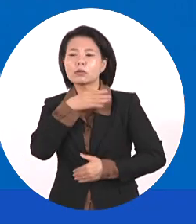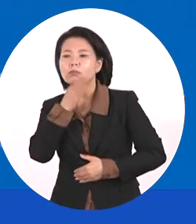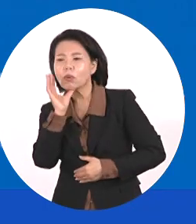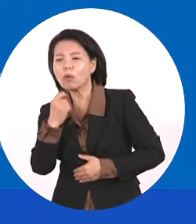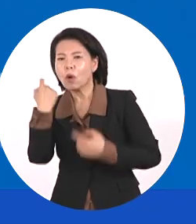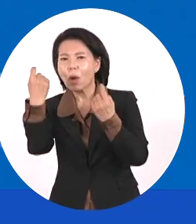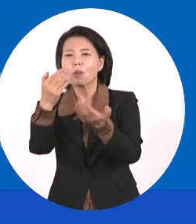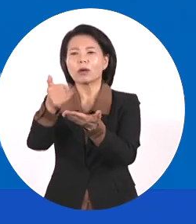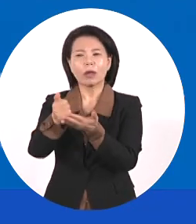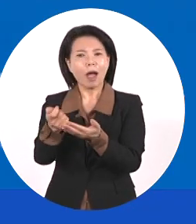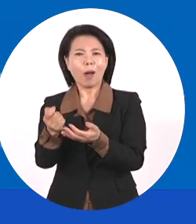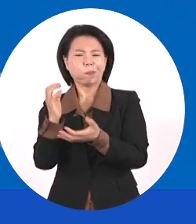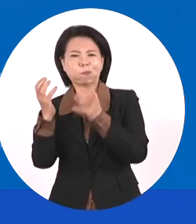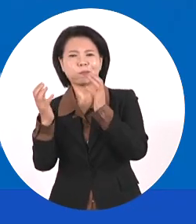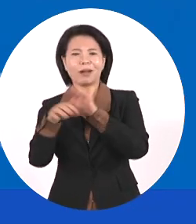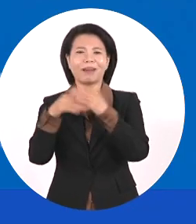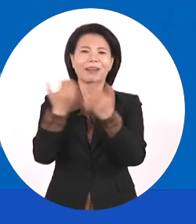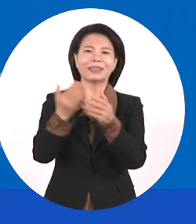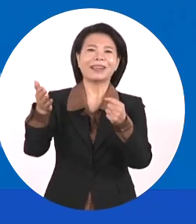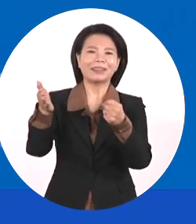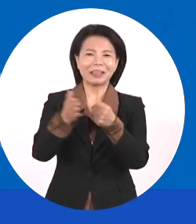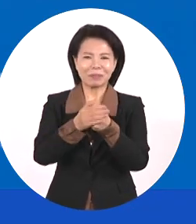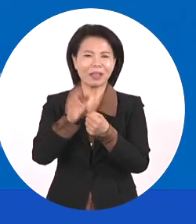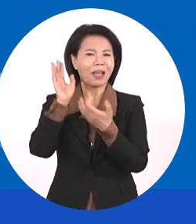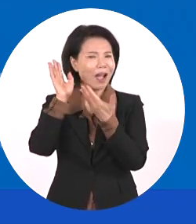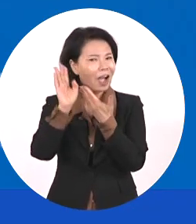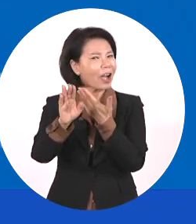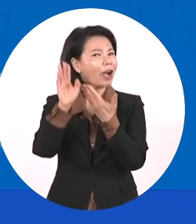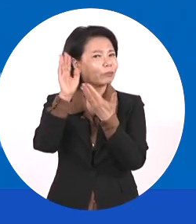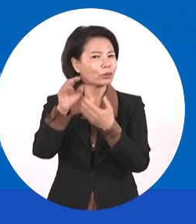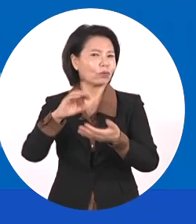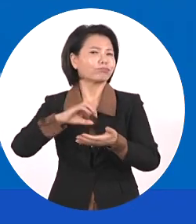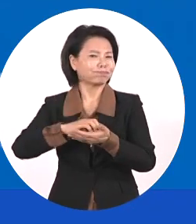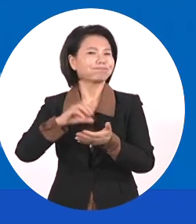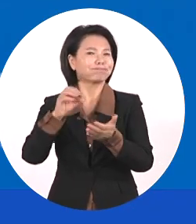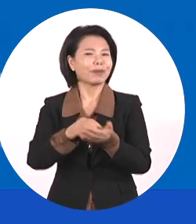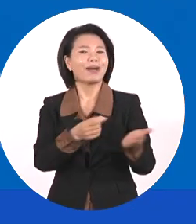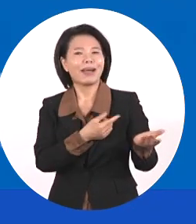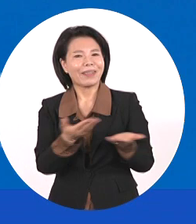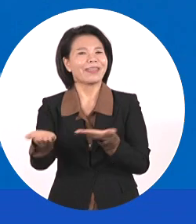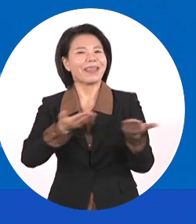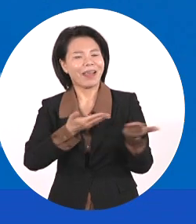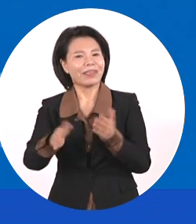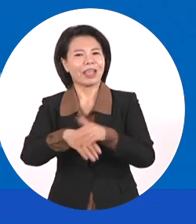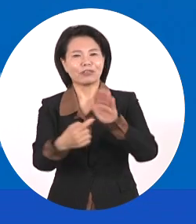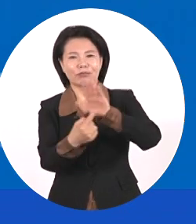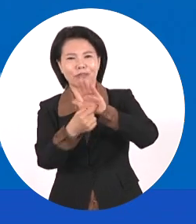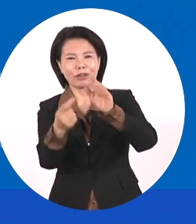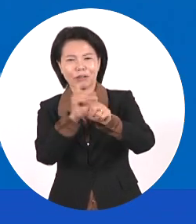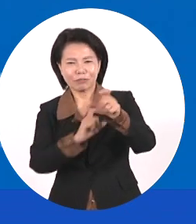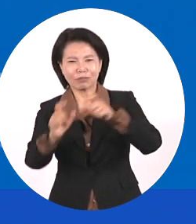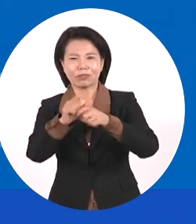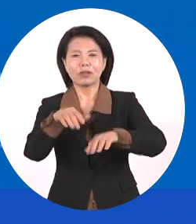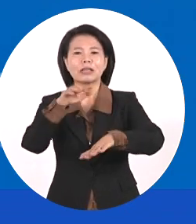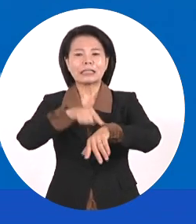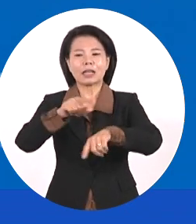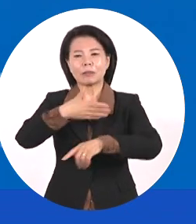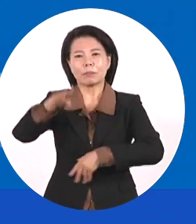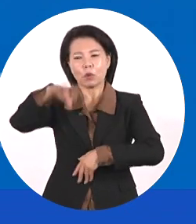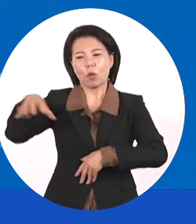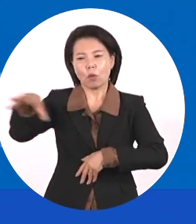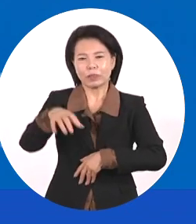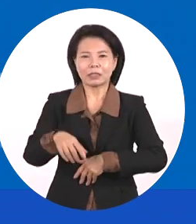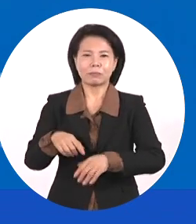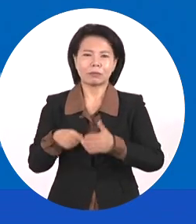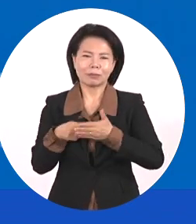안정되고 있지만 어르신과 관광객은 아직까지 좀 혼란스러운 경우가 있는 만큼 적절한 안내와 함께 추가로 표지판 시간표